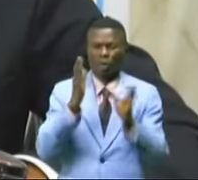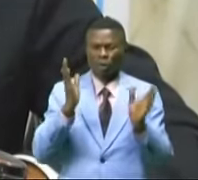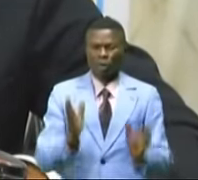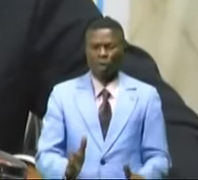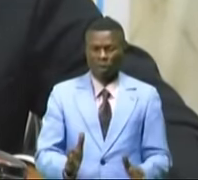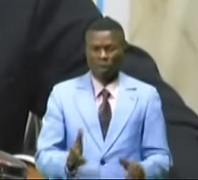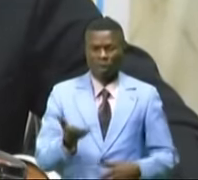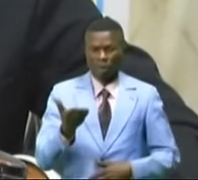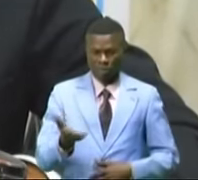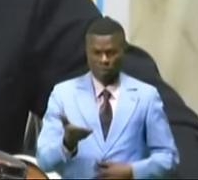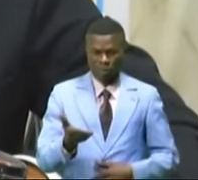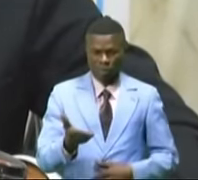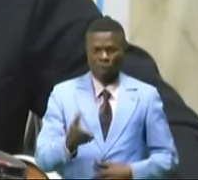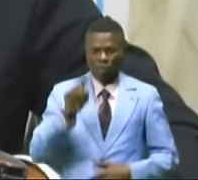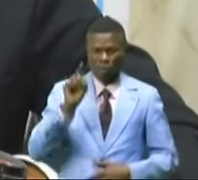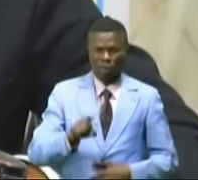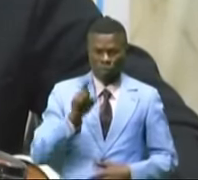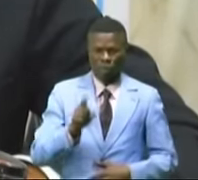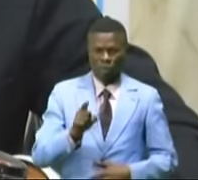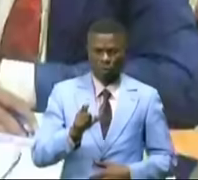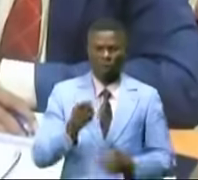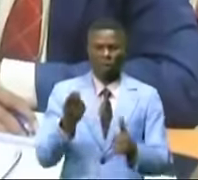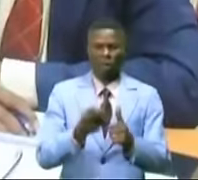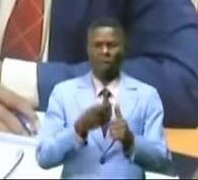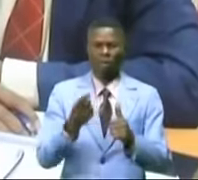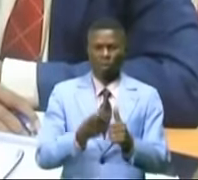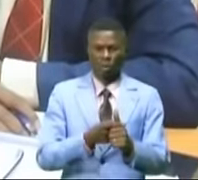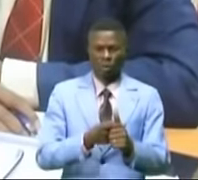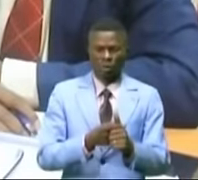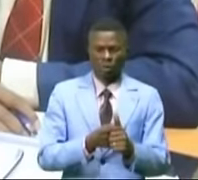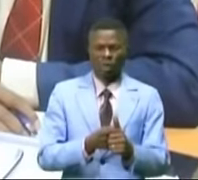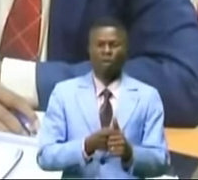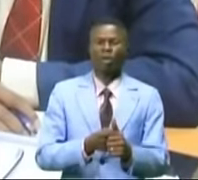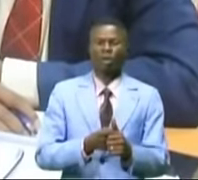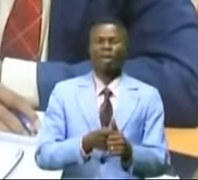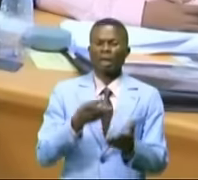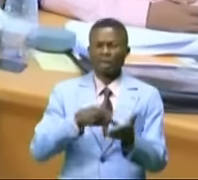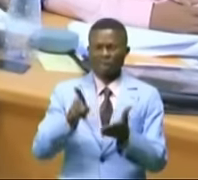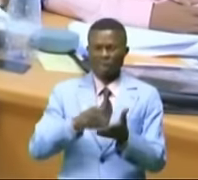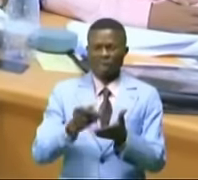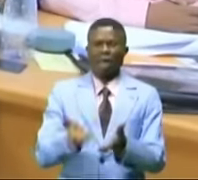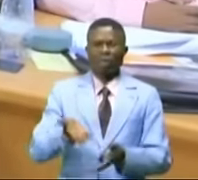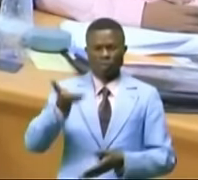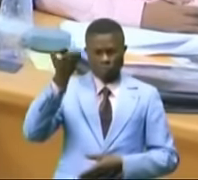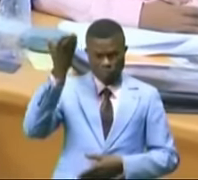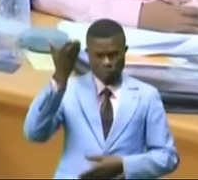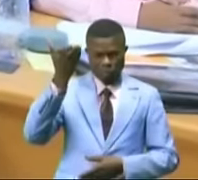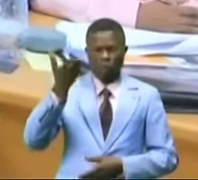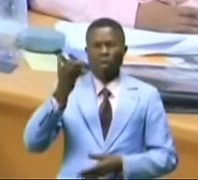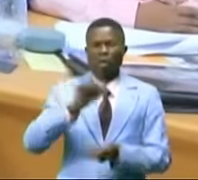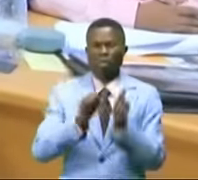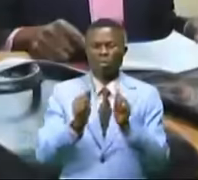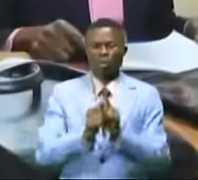des travailleurs devraient concourir premièrement à l'amélioration nécessaire du bien-être